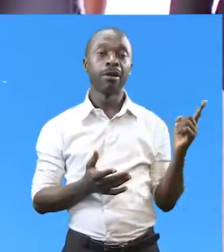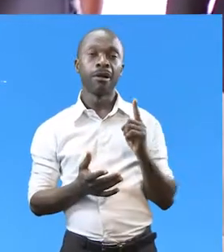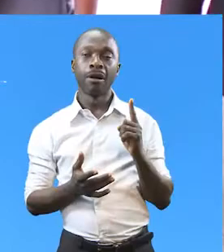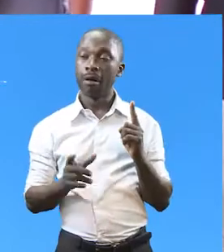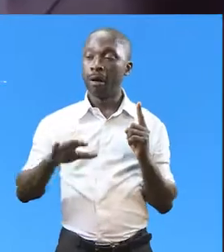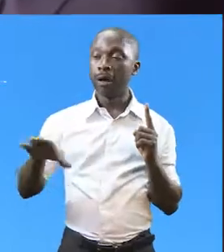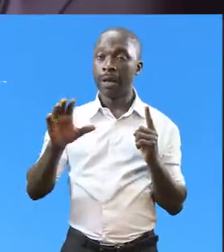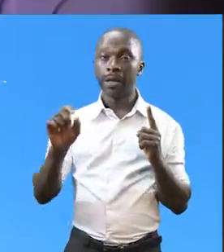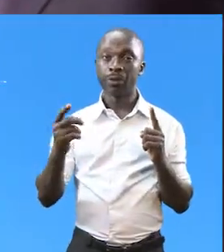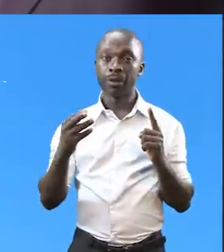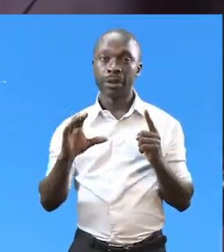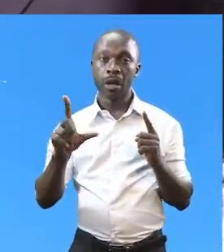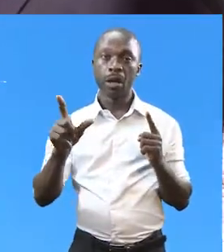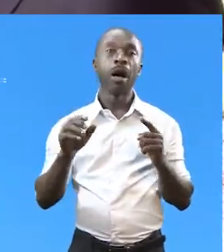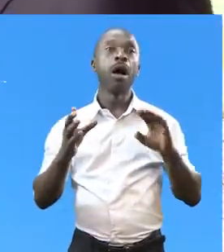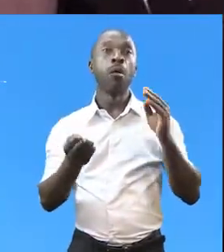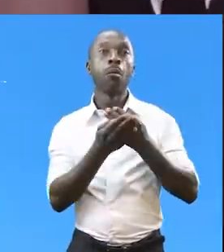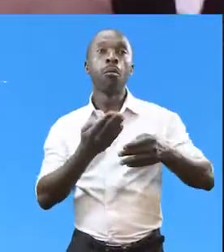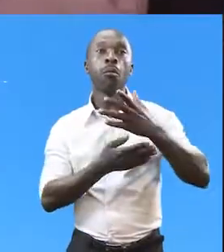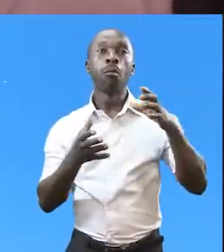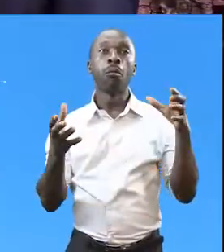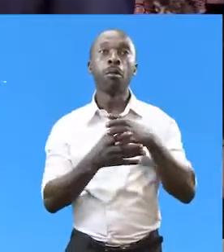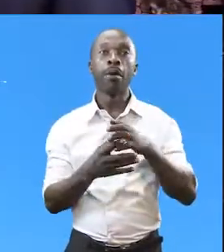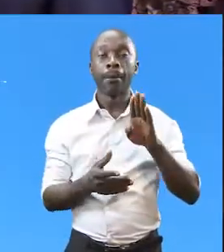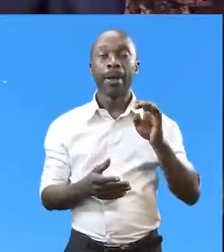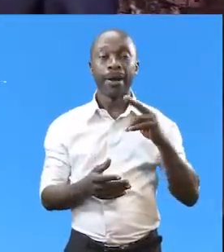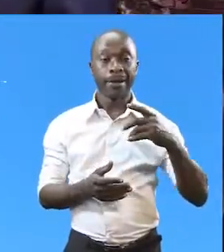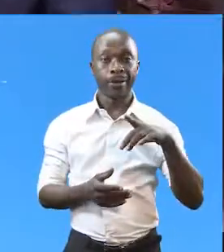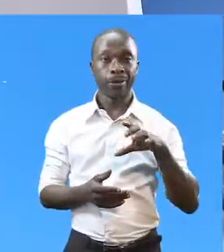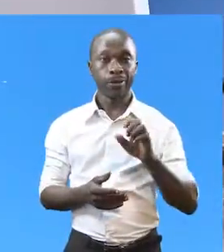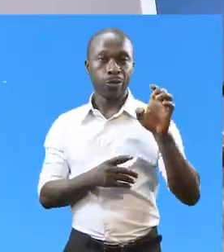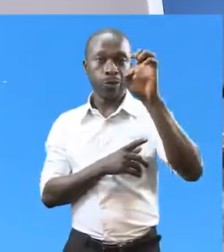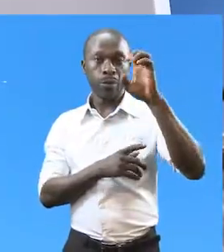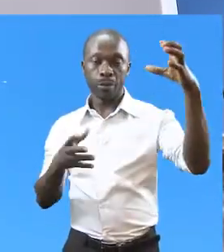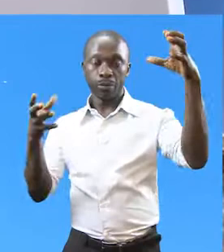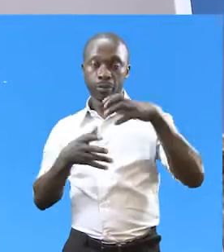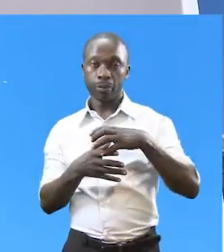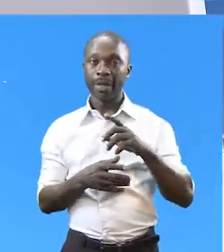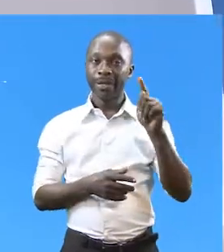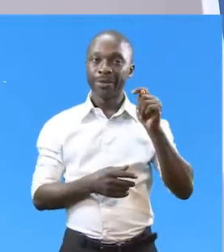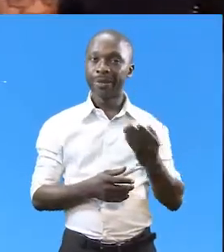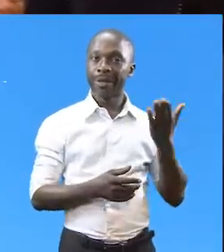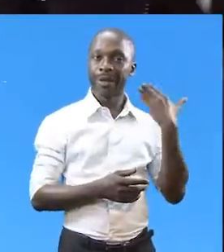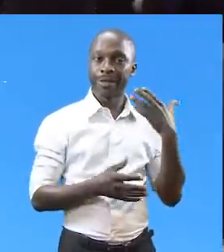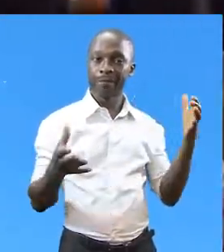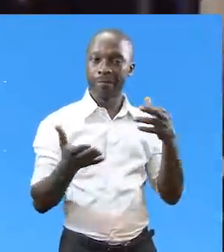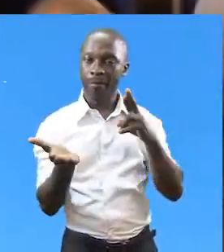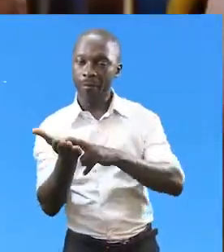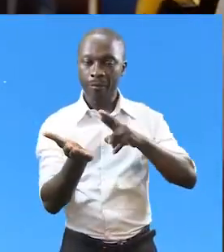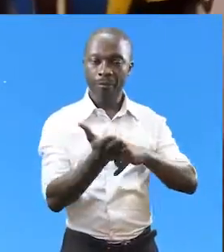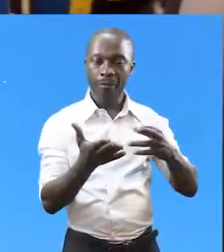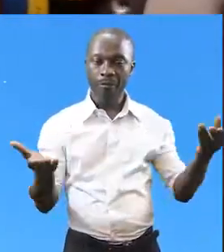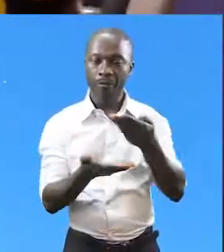Européenne d'Investissement et la Société Générale de Banque Cameroun a été signée mardi dernier. Cette convention intervient à un moment où ces PME